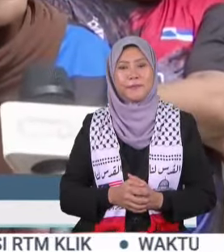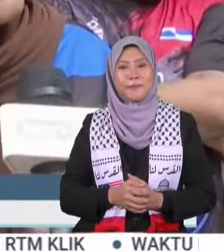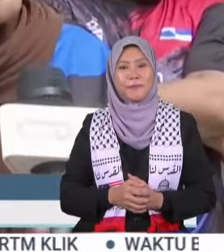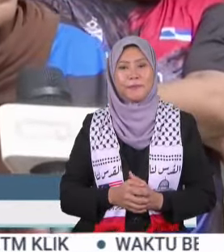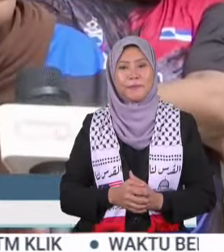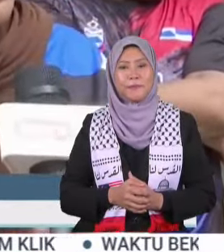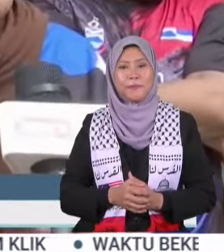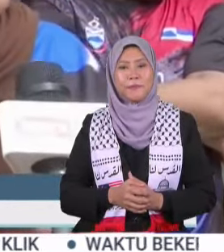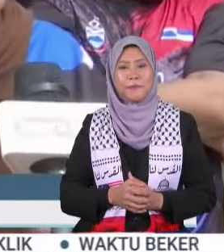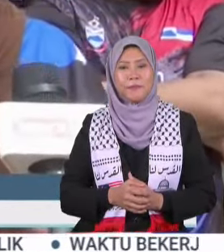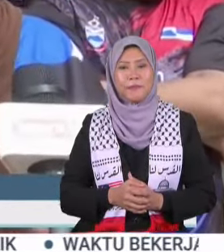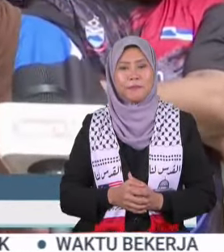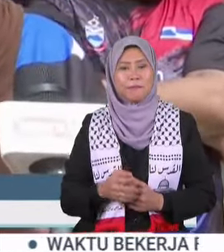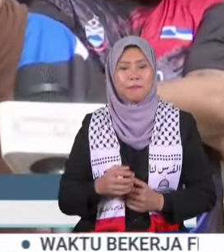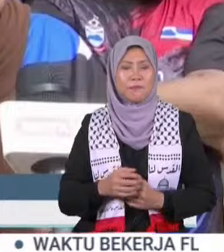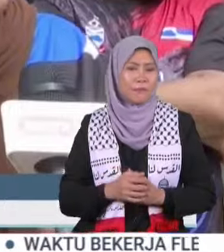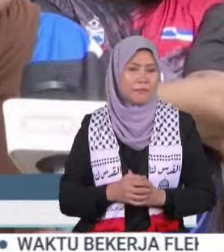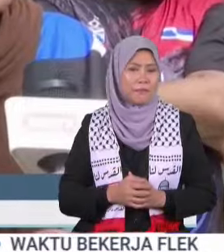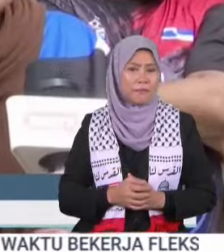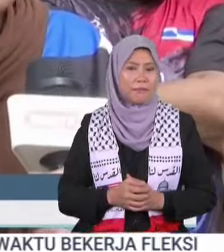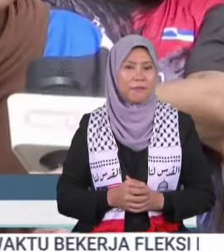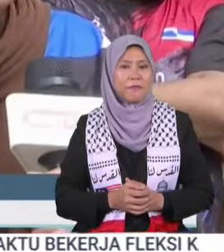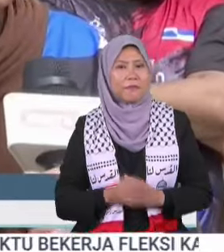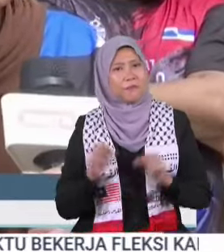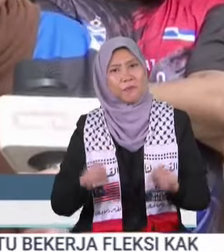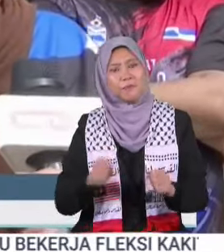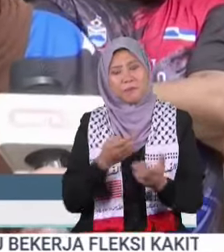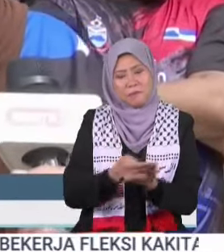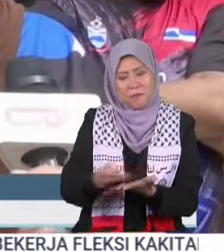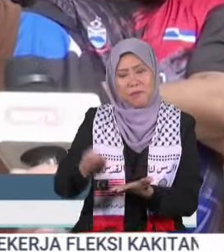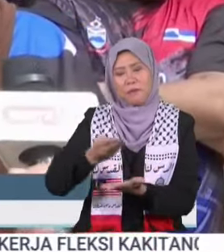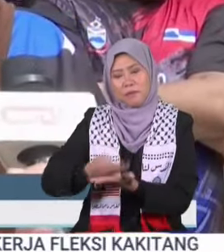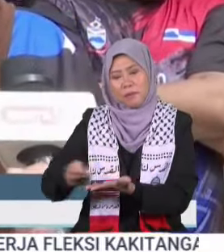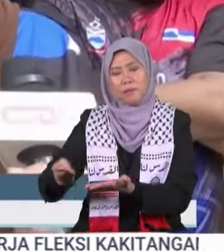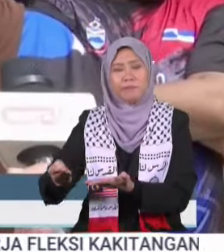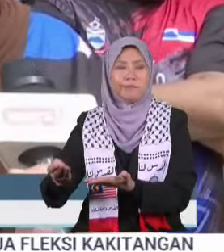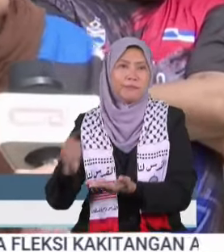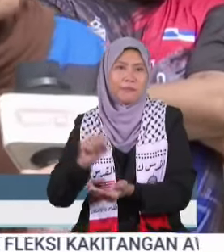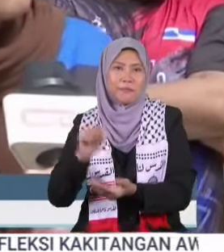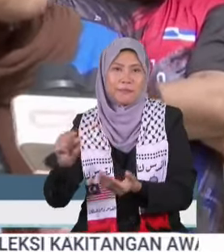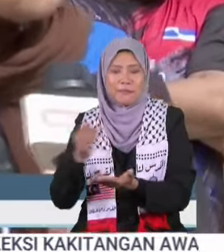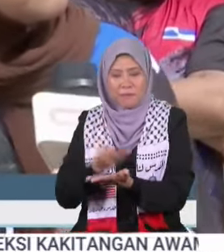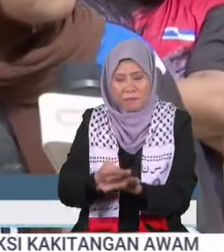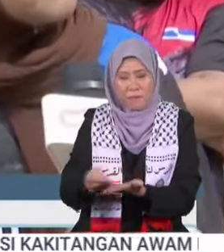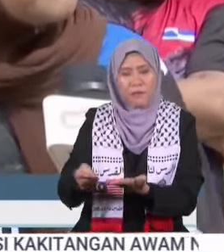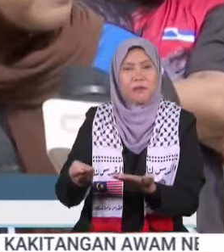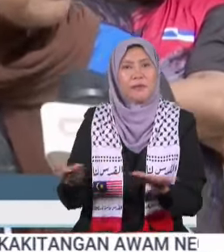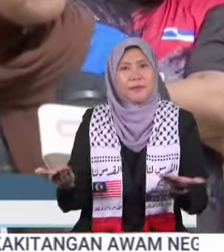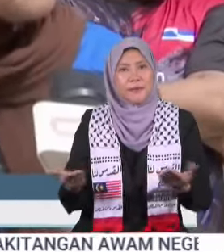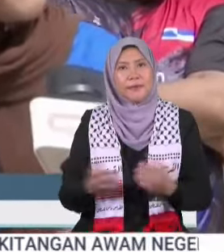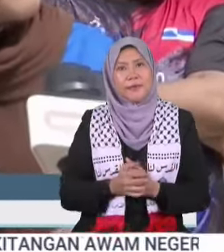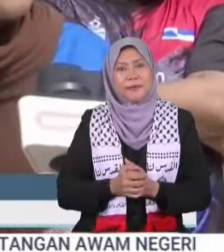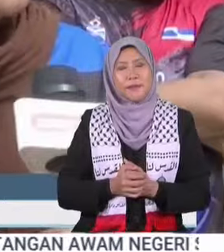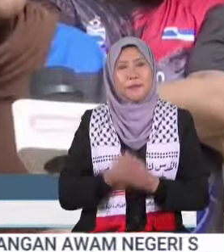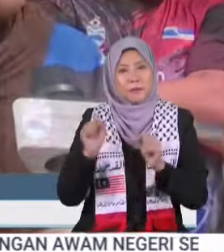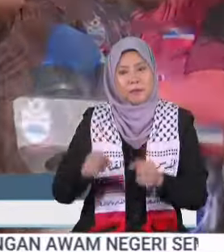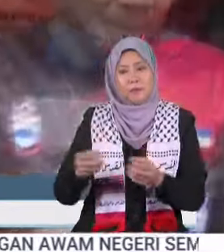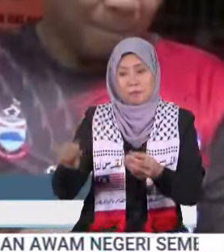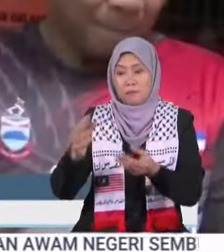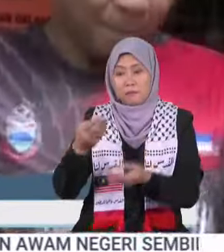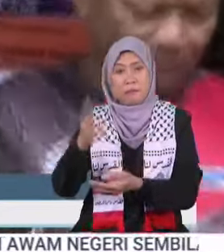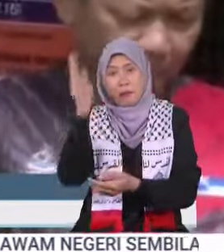sebagai dapat menjana jugalah sikit-sikit keuntungan apa yang mereka bagi kepada